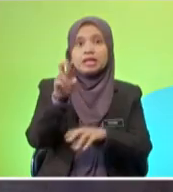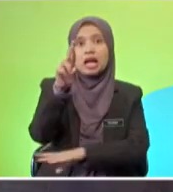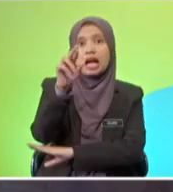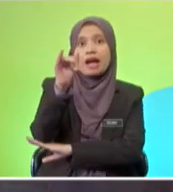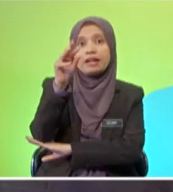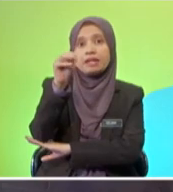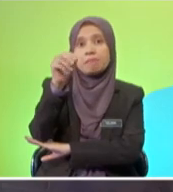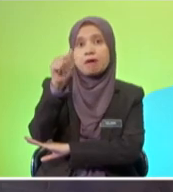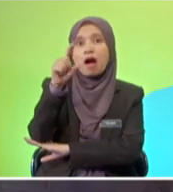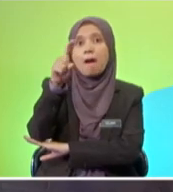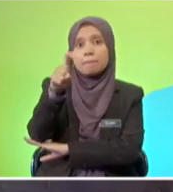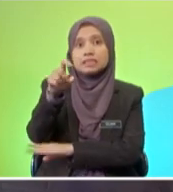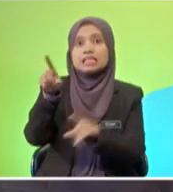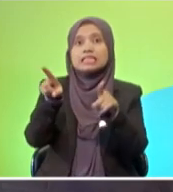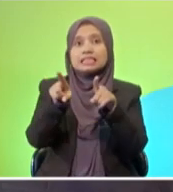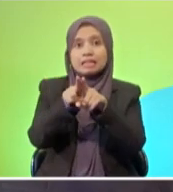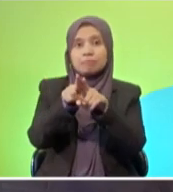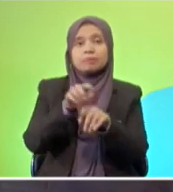betul oke